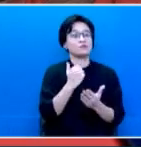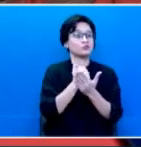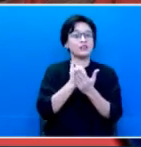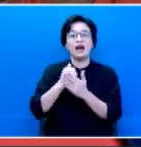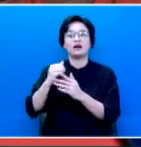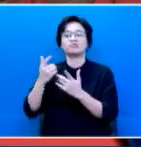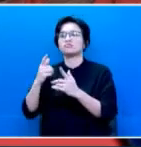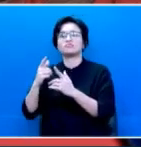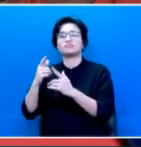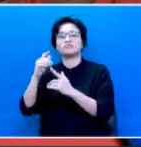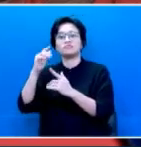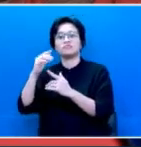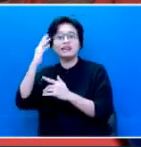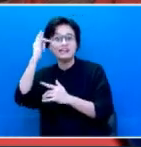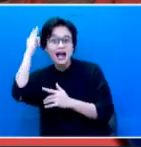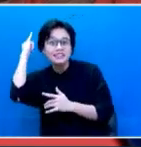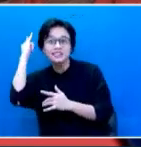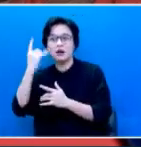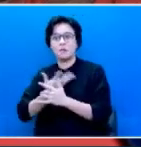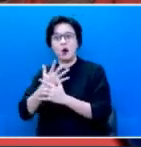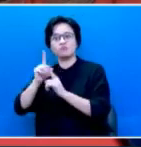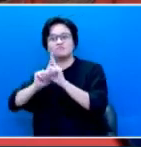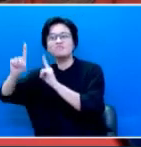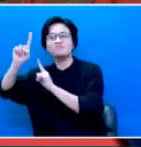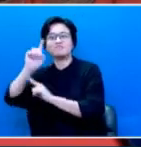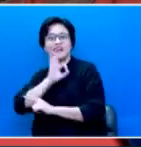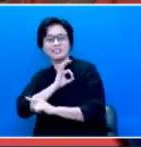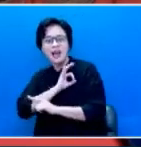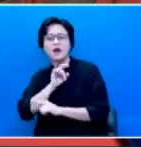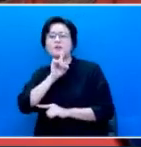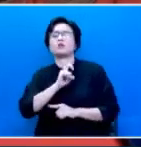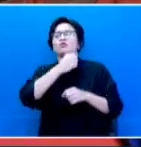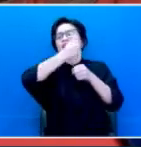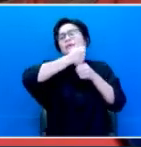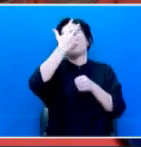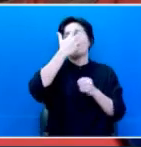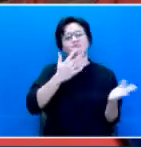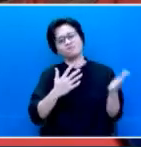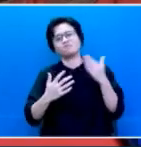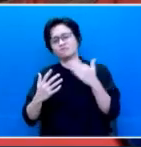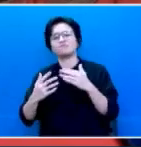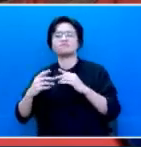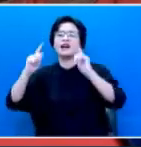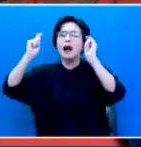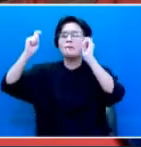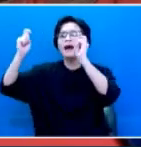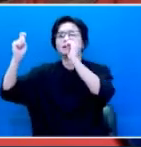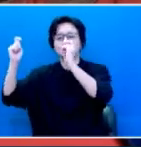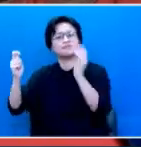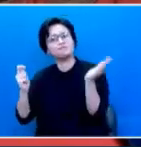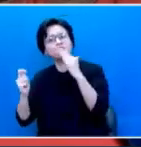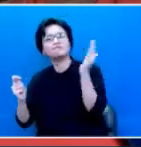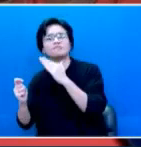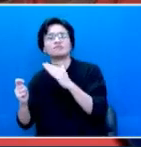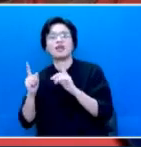kan gitu saat yang saat yang sama mereka meninggalkan PDIP tanpa Saya kira tanpa